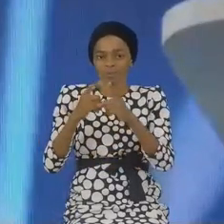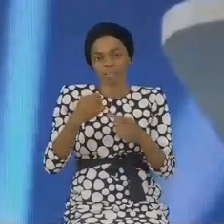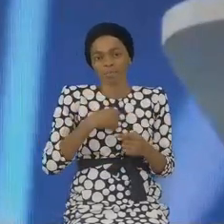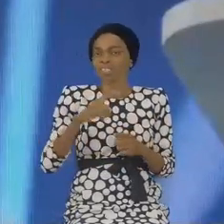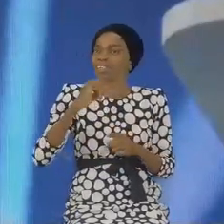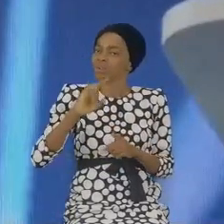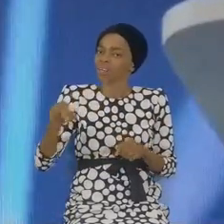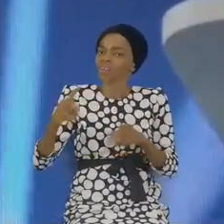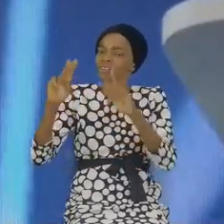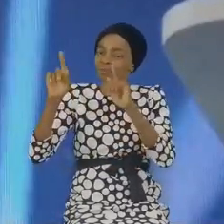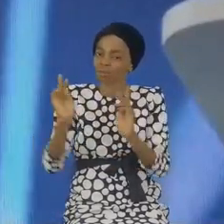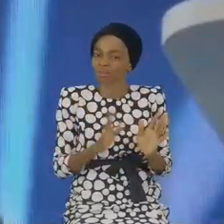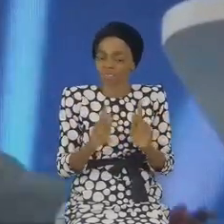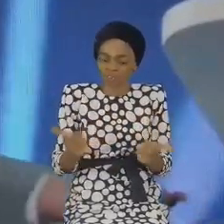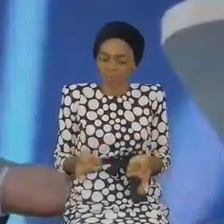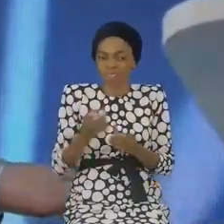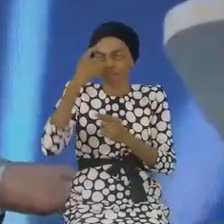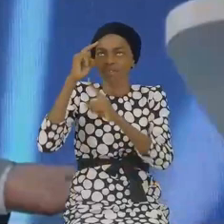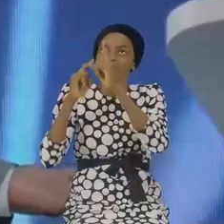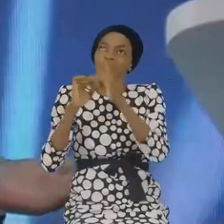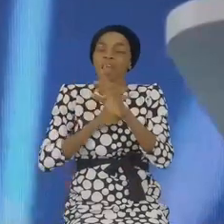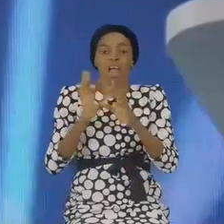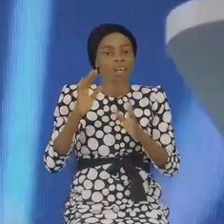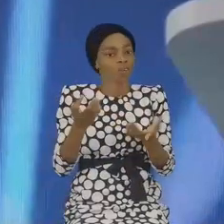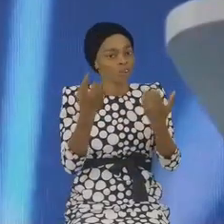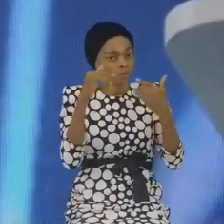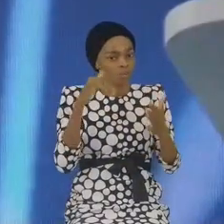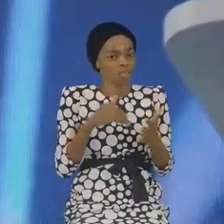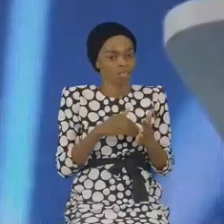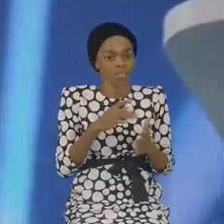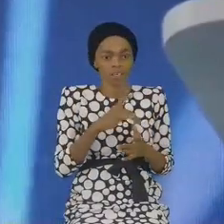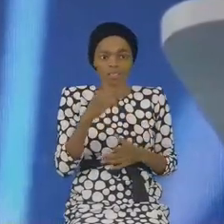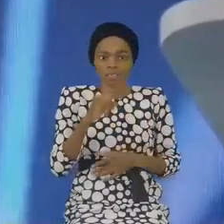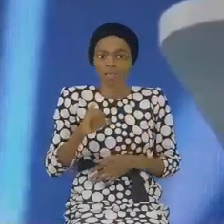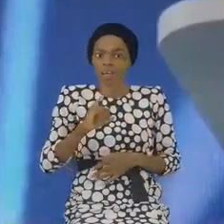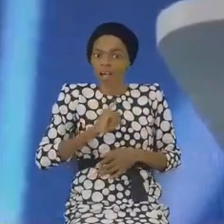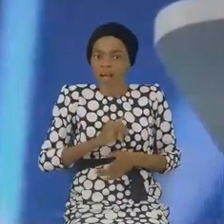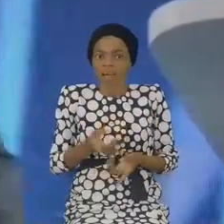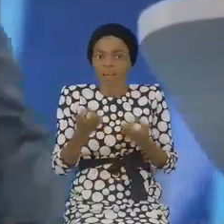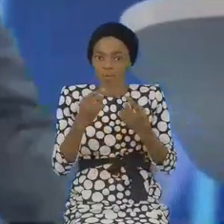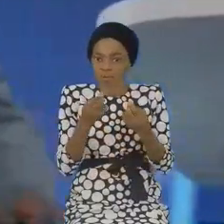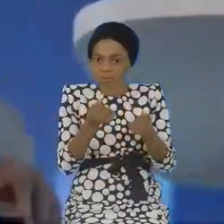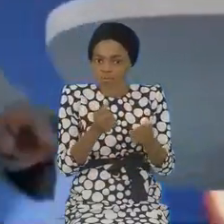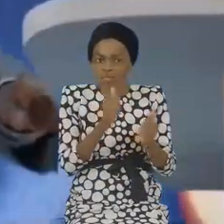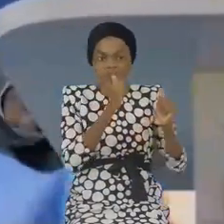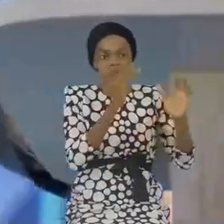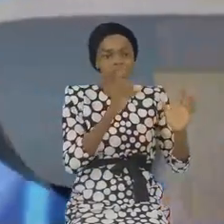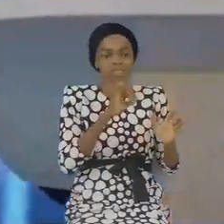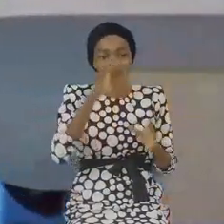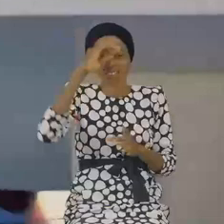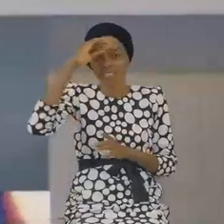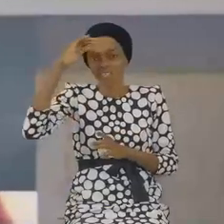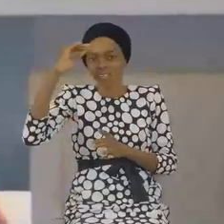une place, je reviendrai. Et je vous. Et il dit maintenant, il dit, voici, je viens bientôt. Heureux celui qui garde les